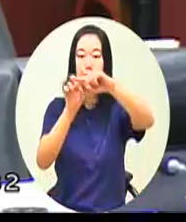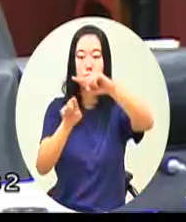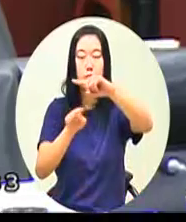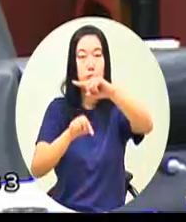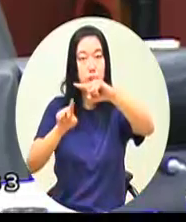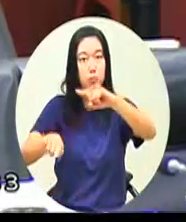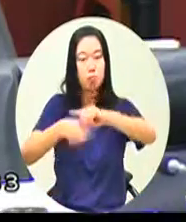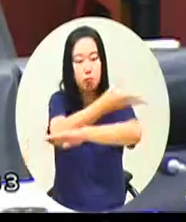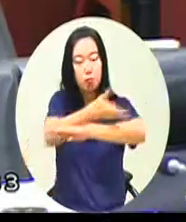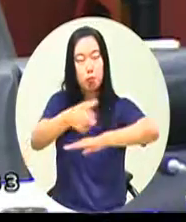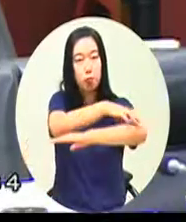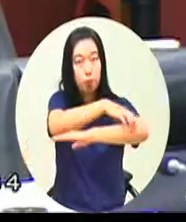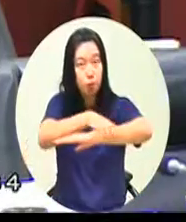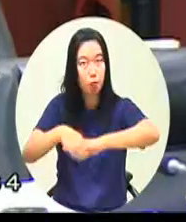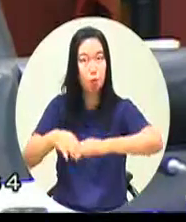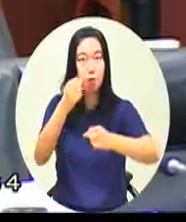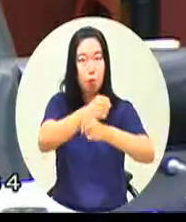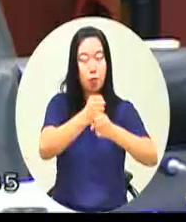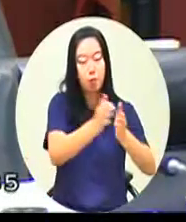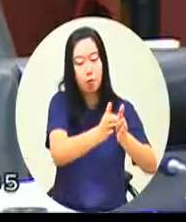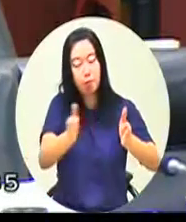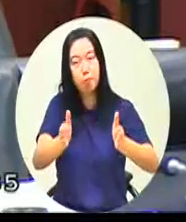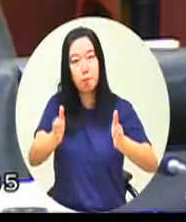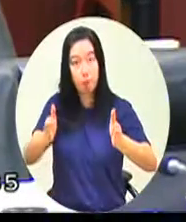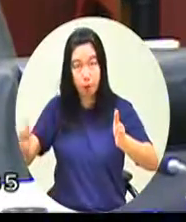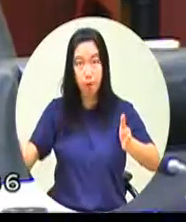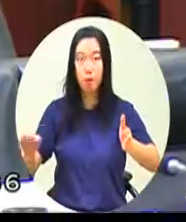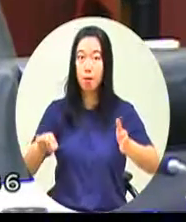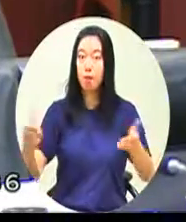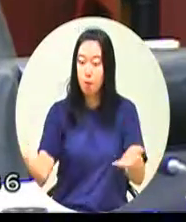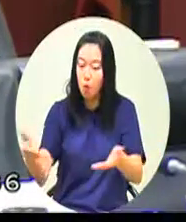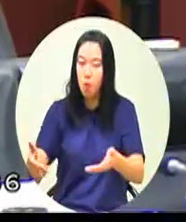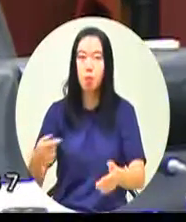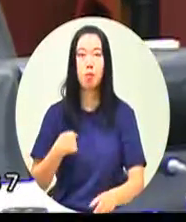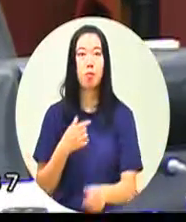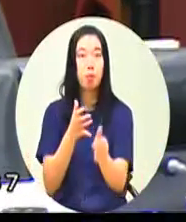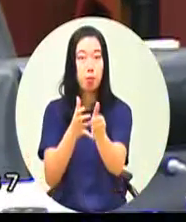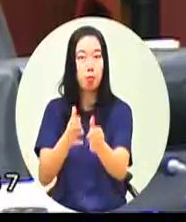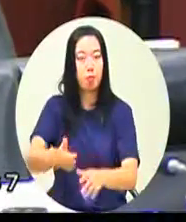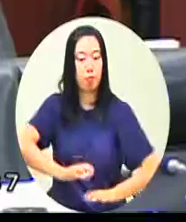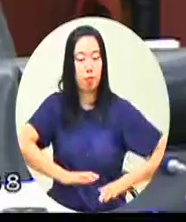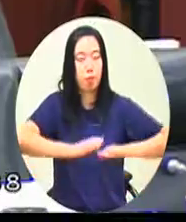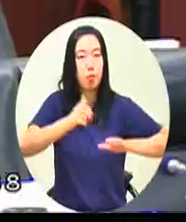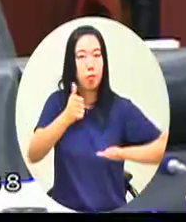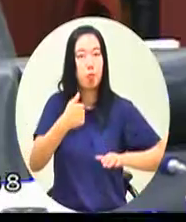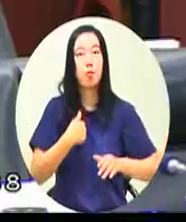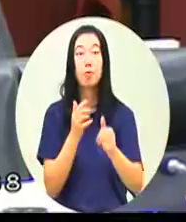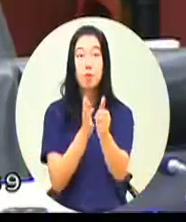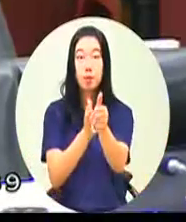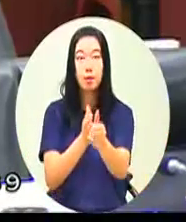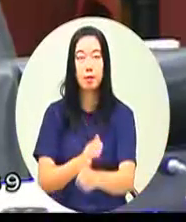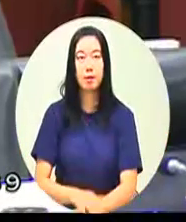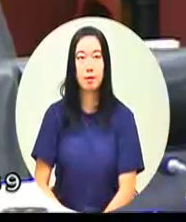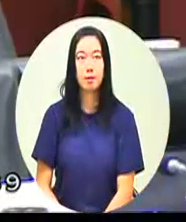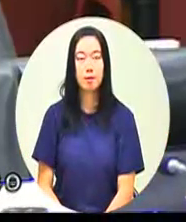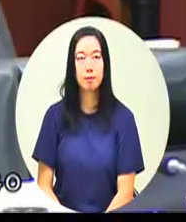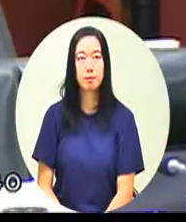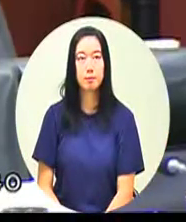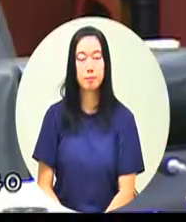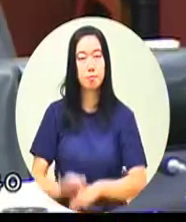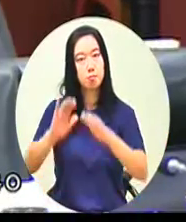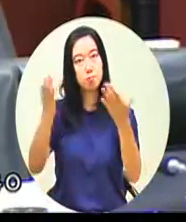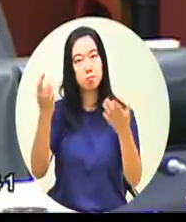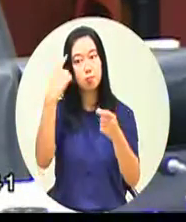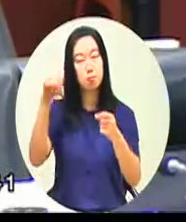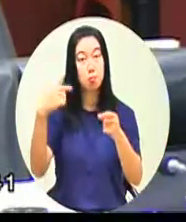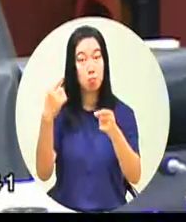坡堤的延长工程，那我先来请教海洋局我们的洪科长，那预计是在明年